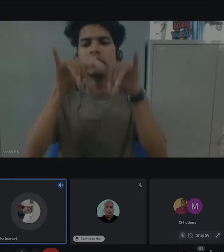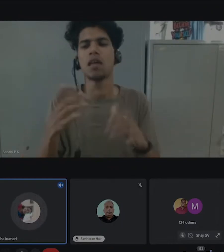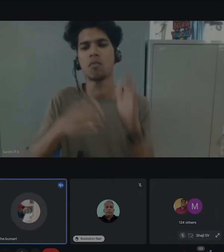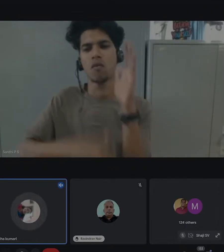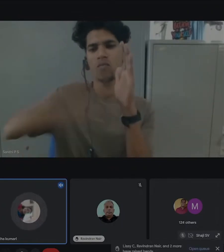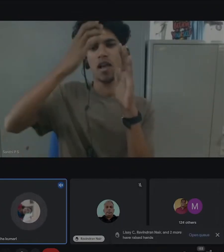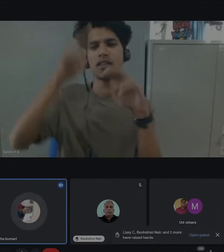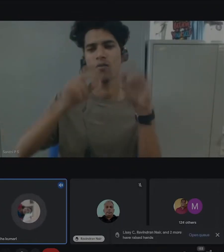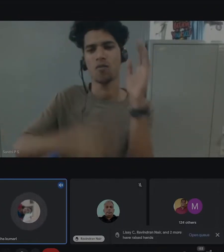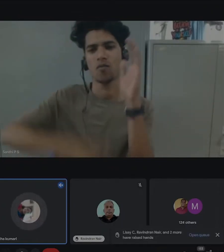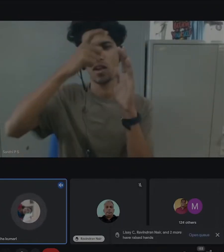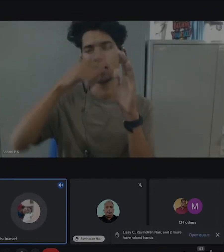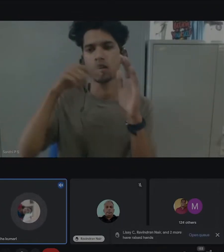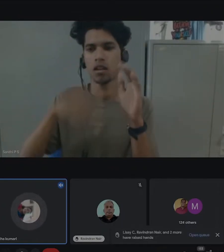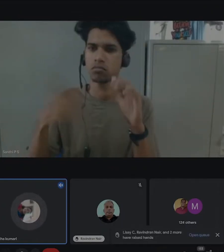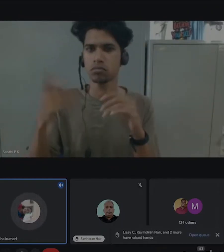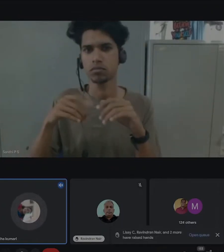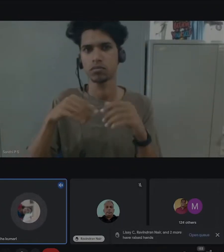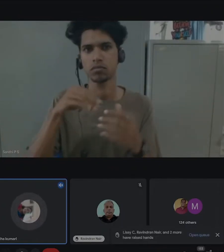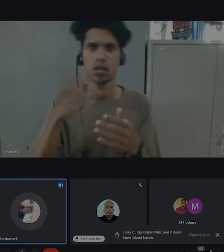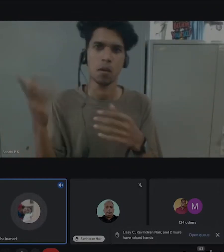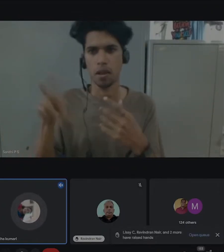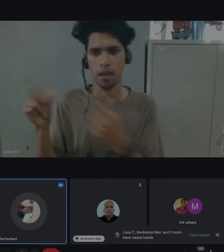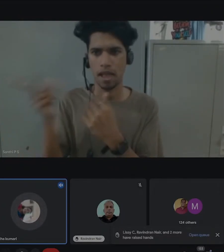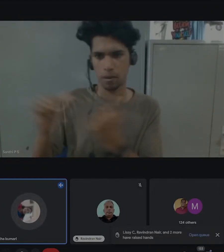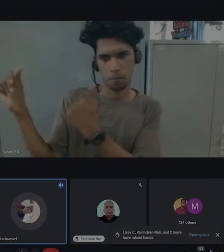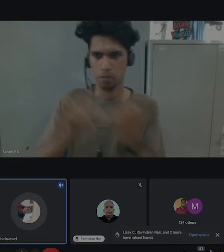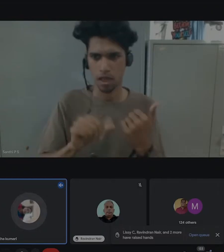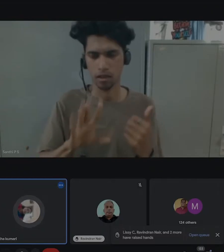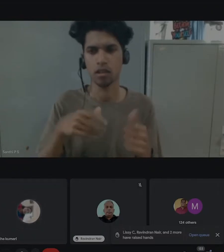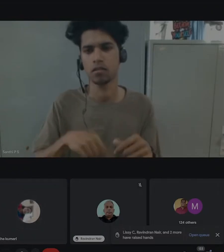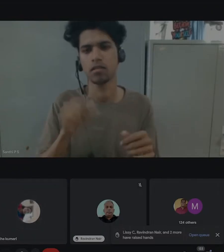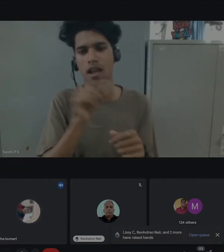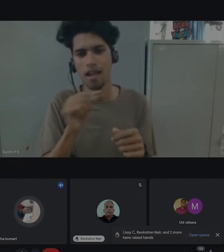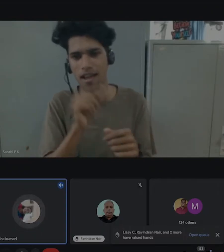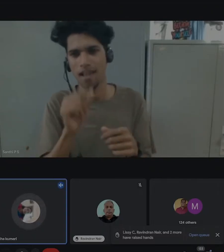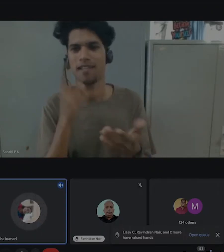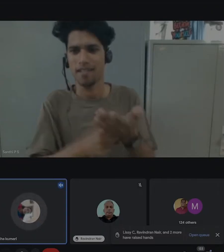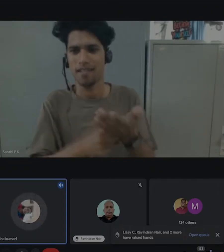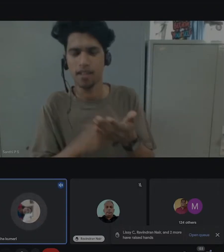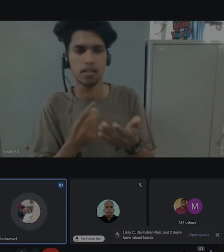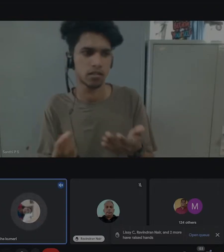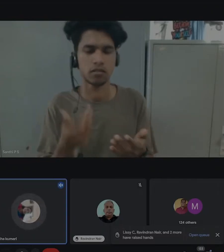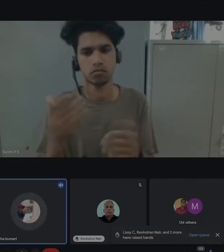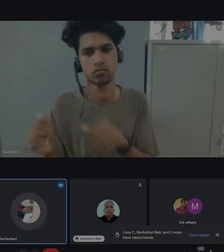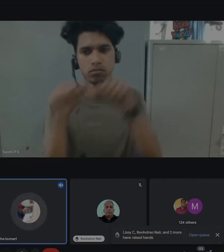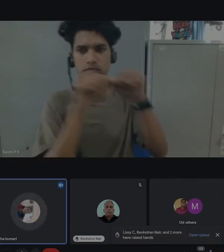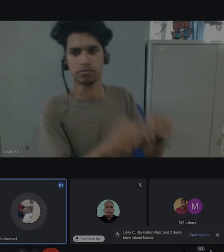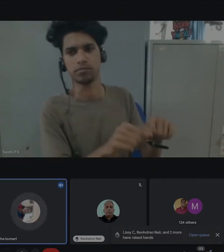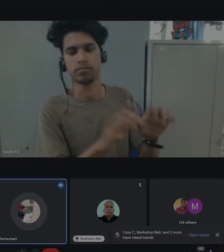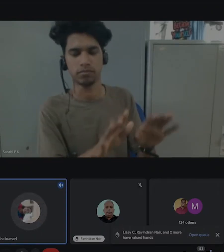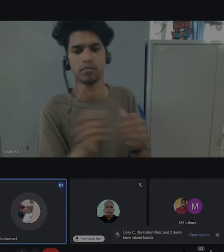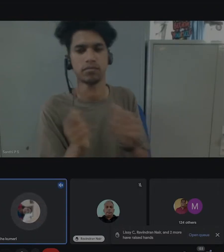അവര് നാട്ടിൽ വന്ന് ഇവിടെ അംഗൻവാടി കൊണ്ടാക്കി. ഡോക്ടർ നിർദ്ദേശിച്ചാണ് ഇവിടെ വന്നത്, അംഗൻവാടിയിൽ കൊണ്ടാക്കിയത്. അപ്പൊ ഇപ്പൊ ചെറുതായിട്ട് അമ്മ എന്നൊക്കെ ഒന്ന്